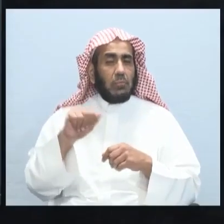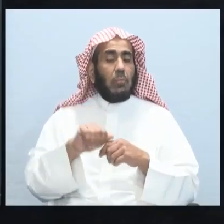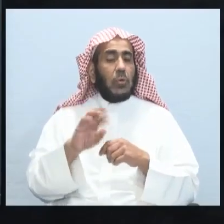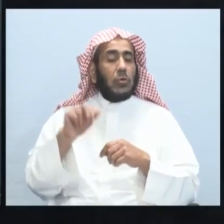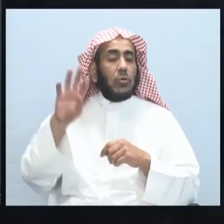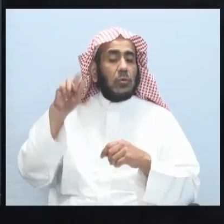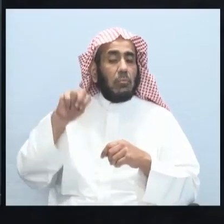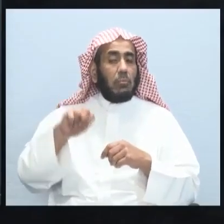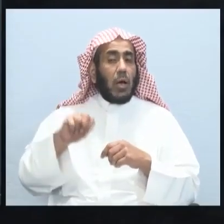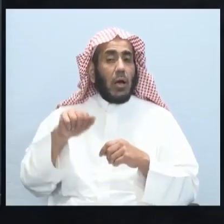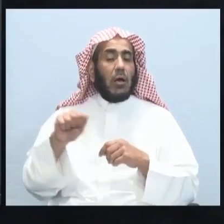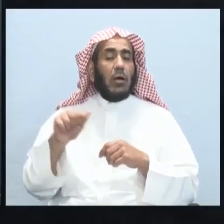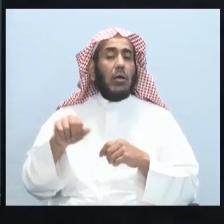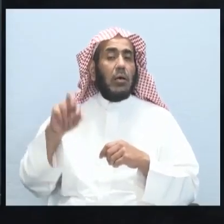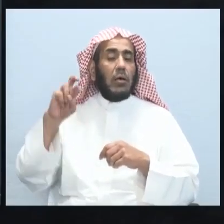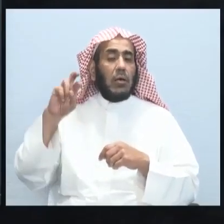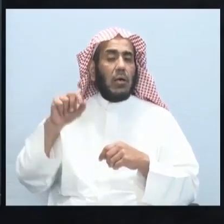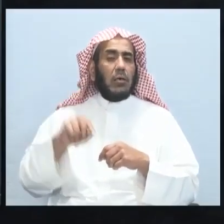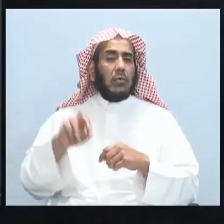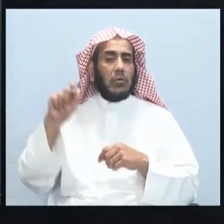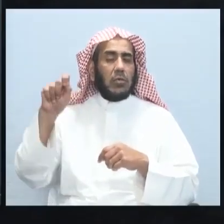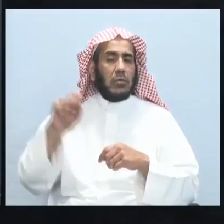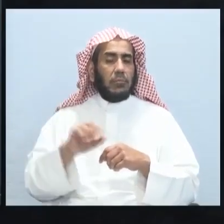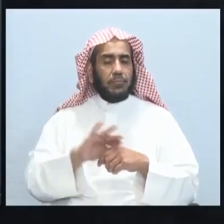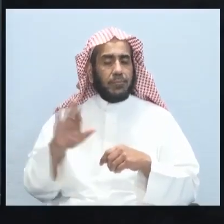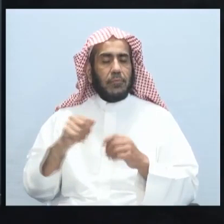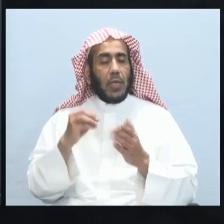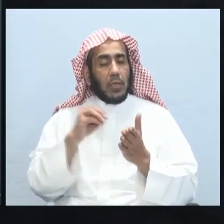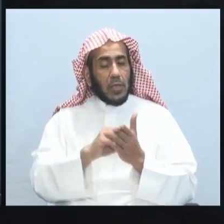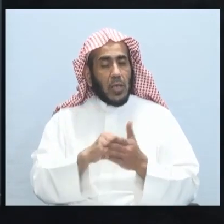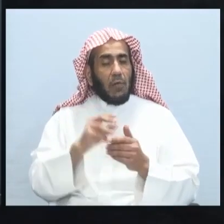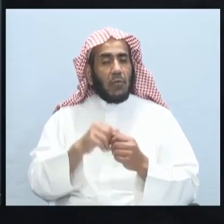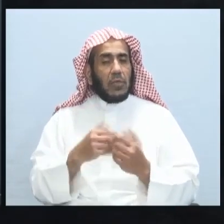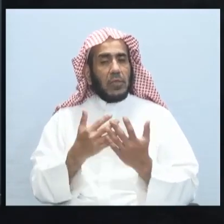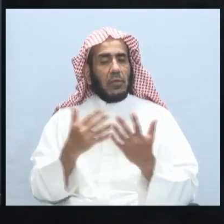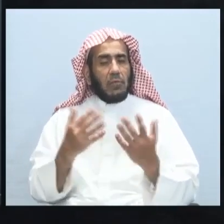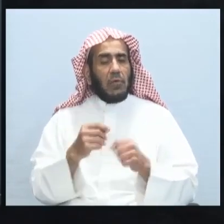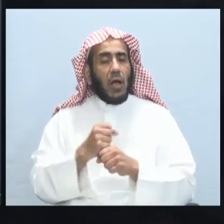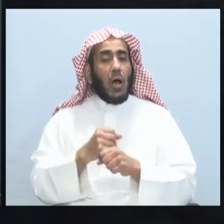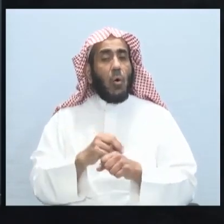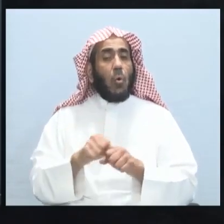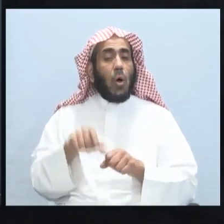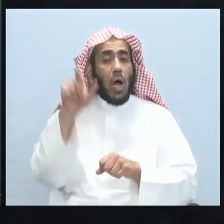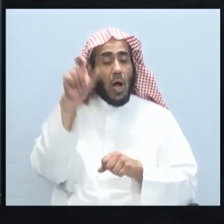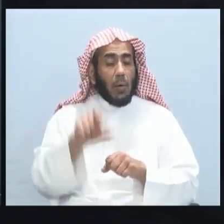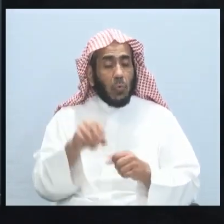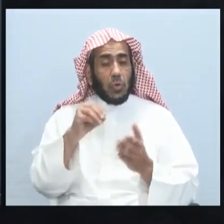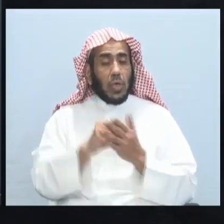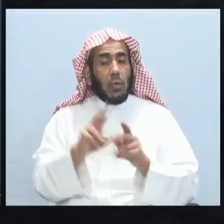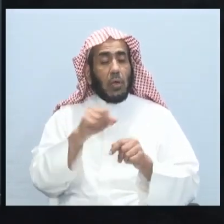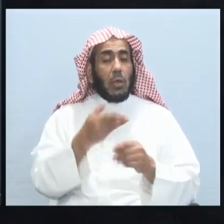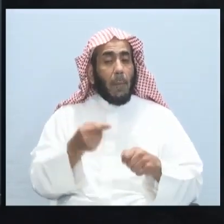العمل هل تستطيع اضافه صف او عمود الى المخطط بعد